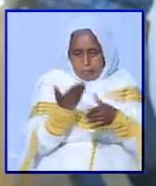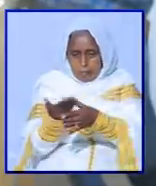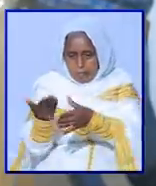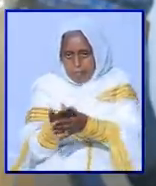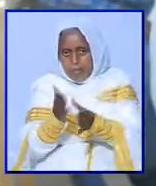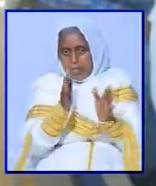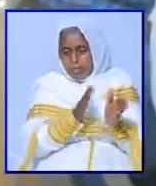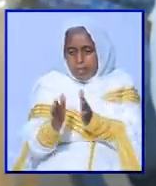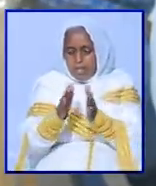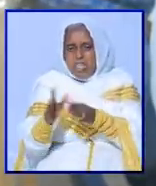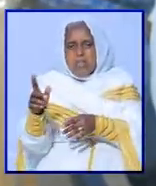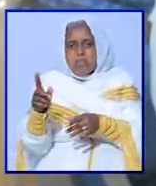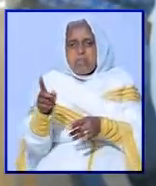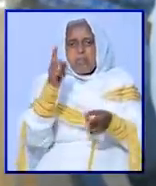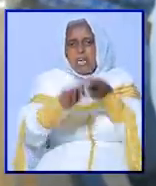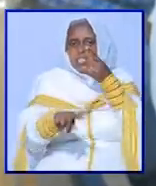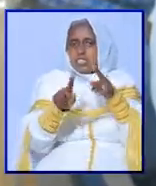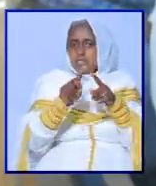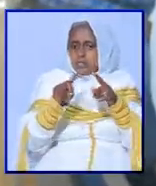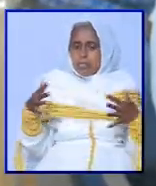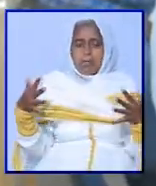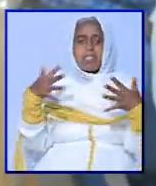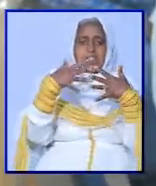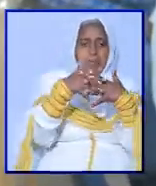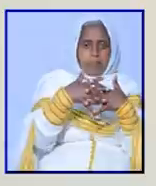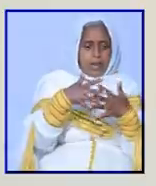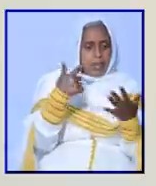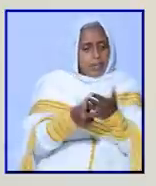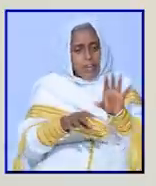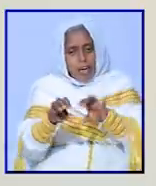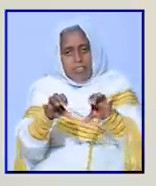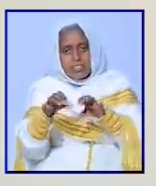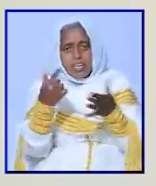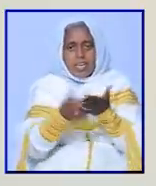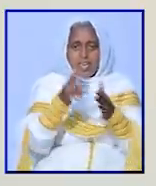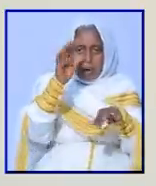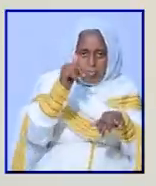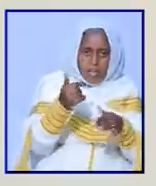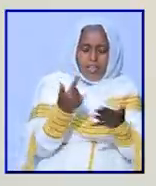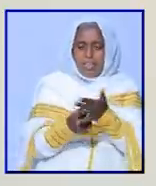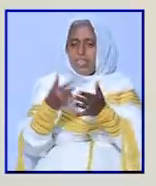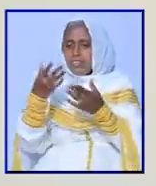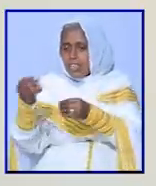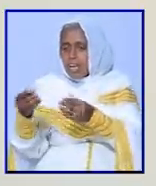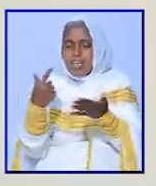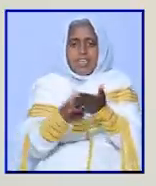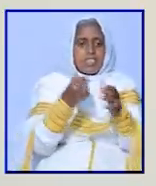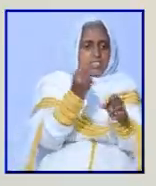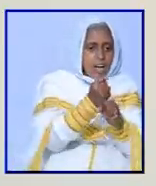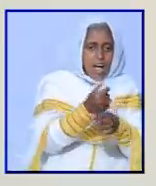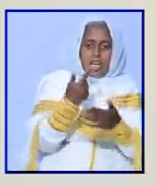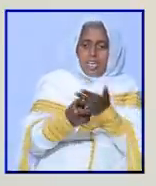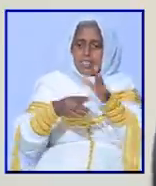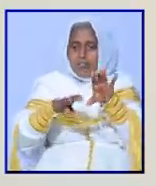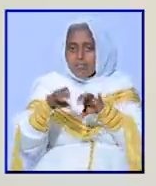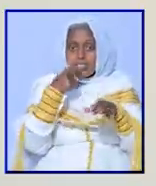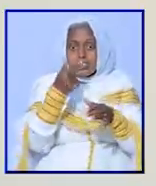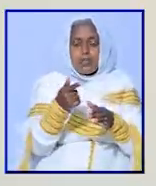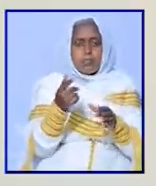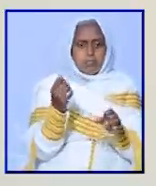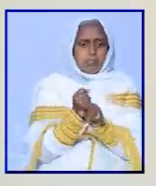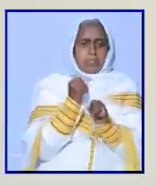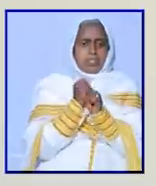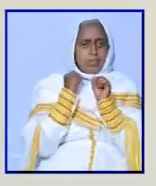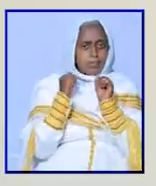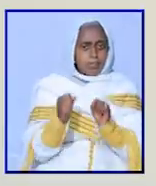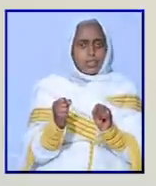መሰነድ የማይሆንለት ግን አስተባብር እንዲያድርግ ይሄን አምጣ ይሄን ፍጣው ይሄን ፍጨው ይሄን ቀዳው